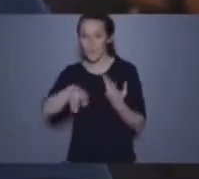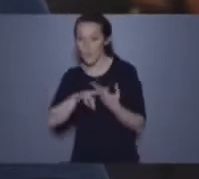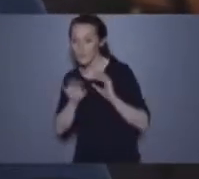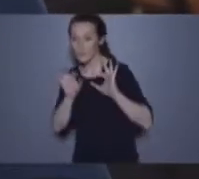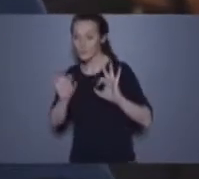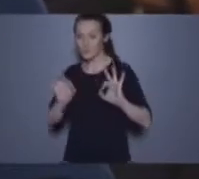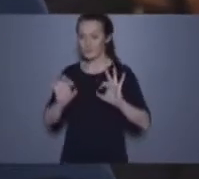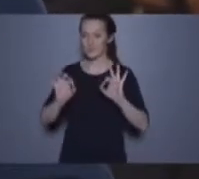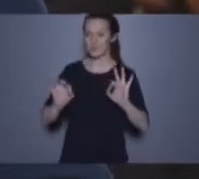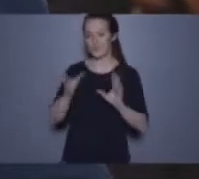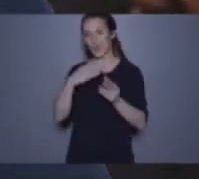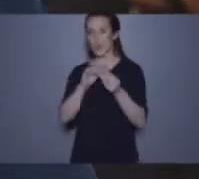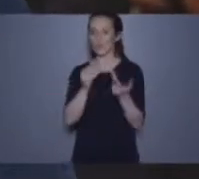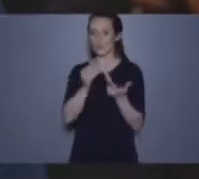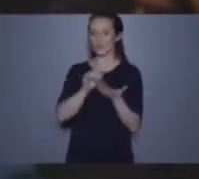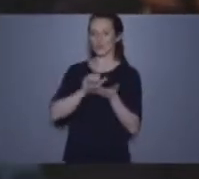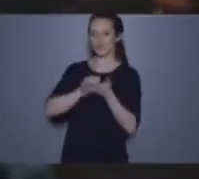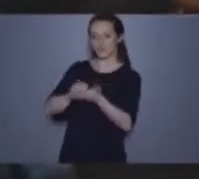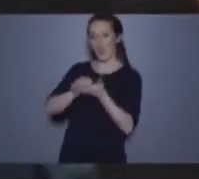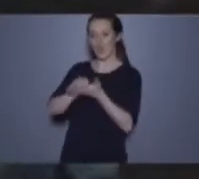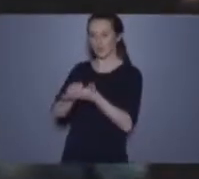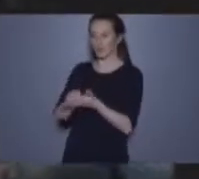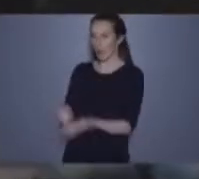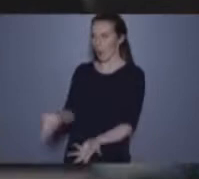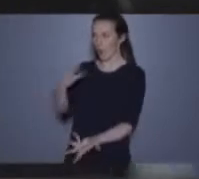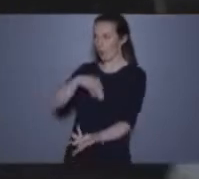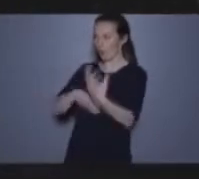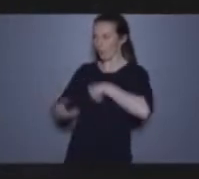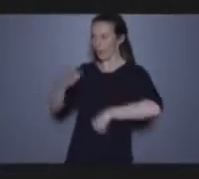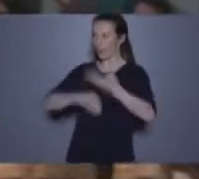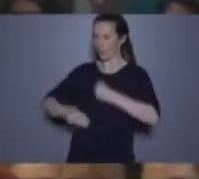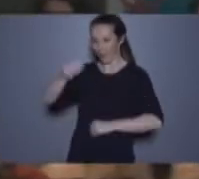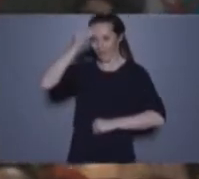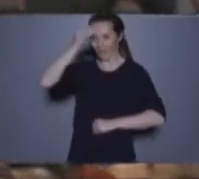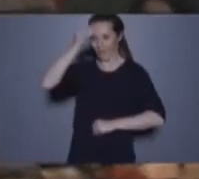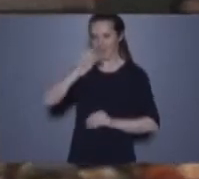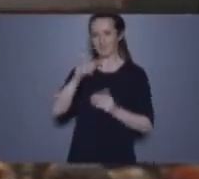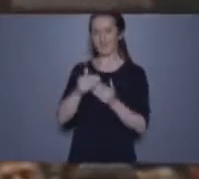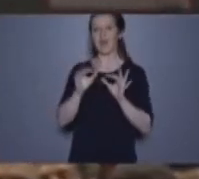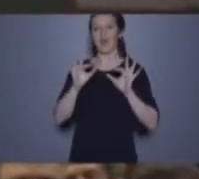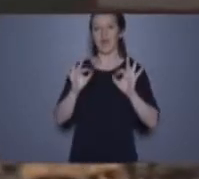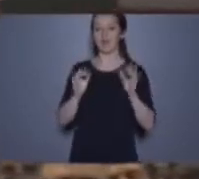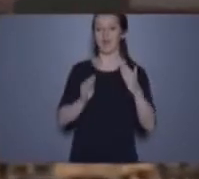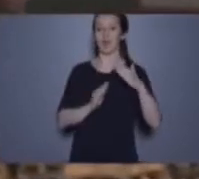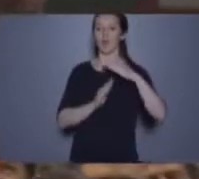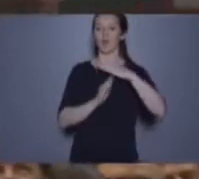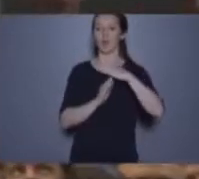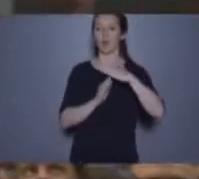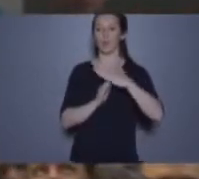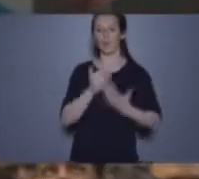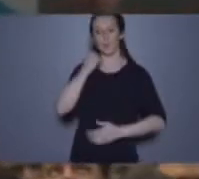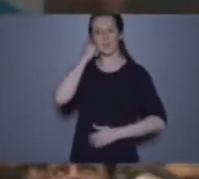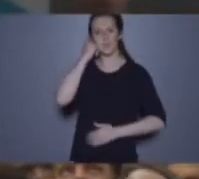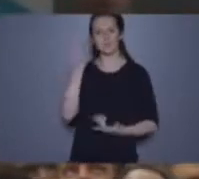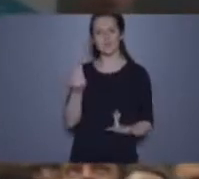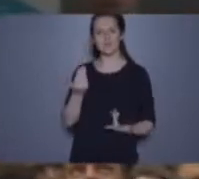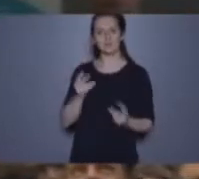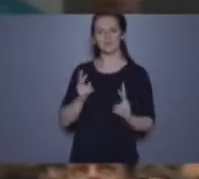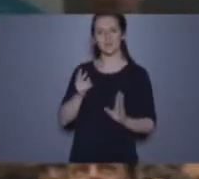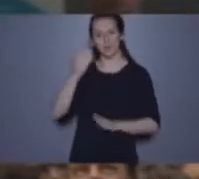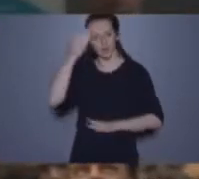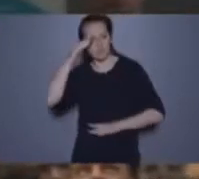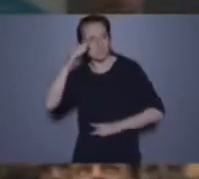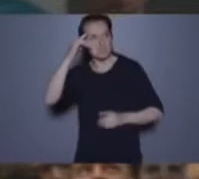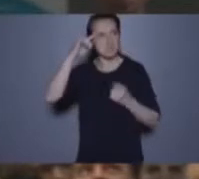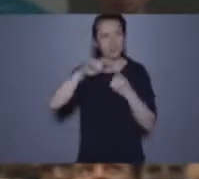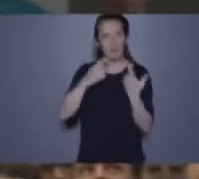passage, vous faites la moisson d'arguments. Hein. Le compte pénibilité. Alors vous vous dites, ah ça c'est bien, ça doit être contre le travail pénible. Ben